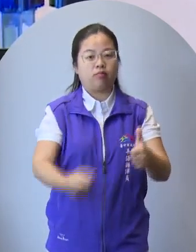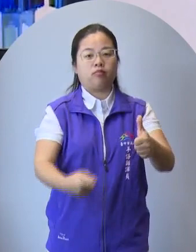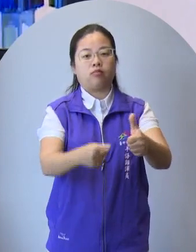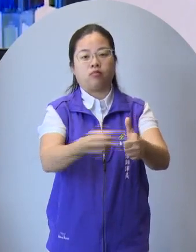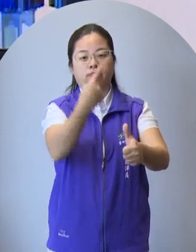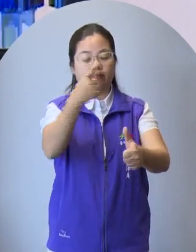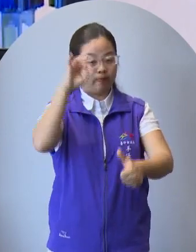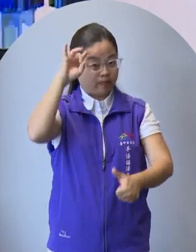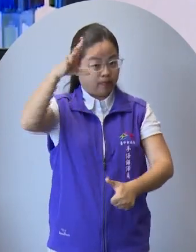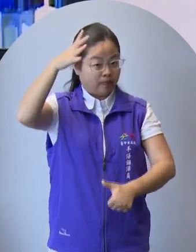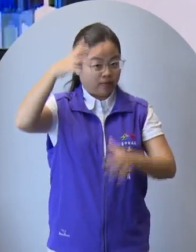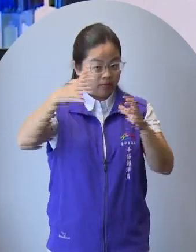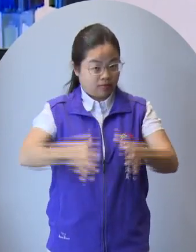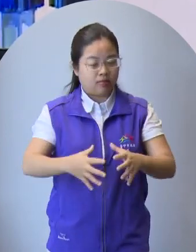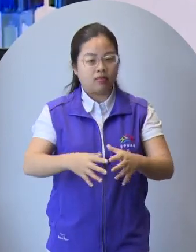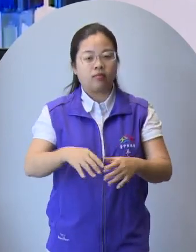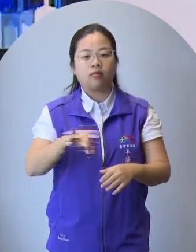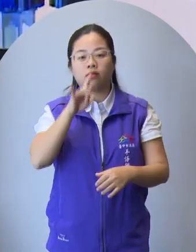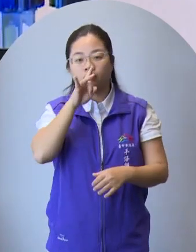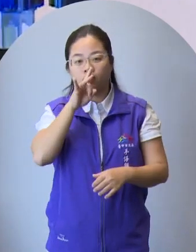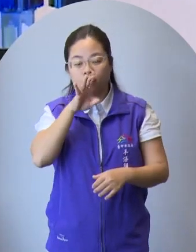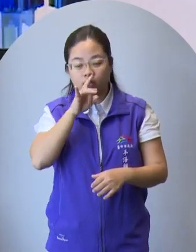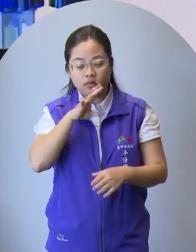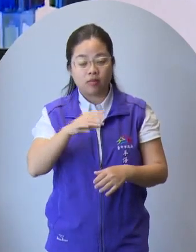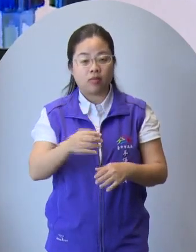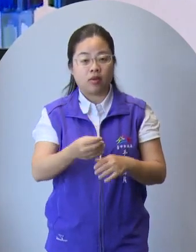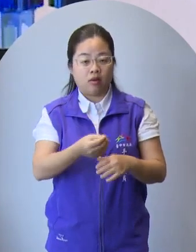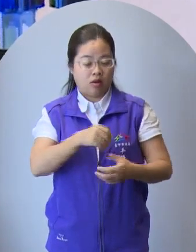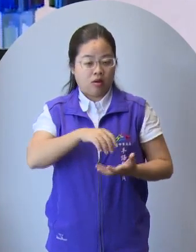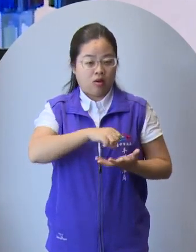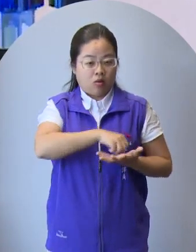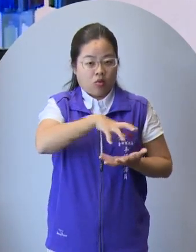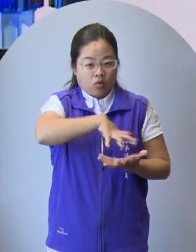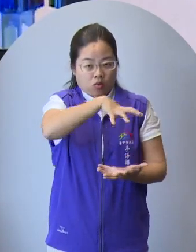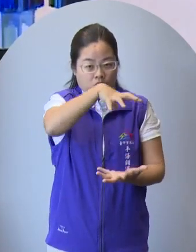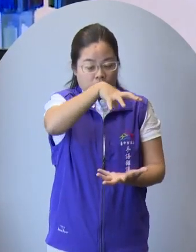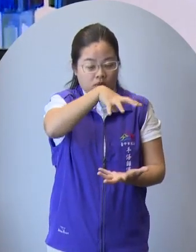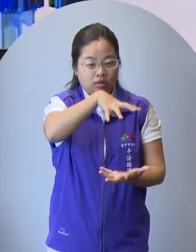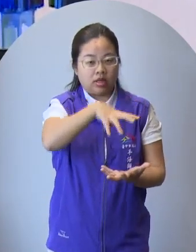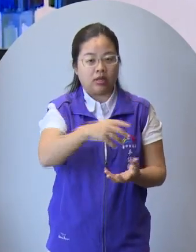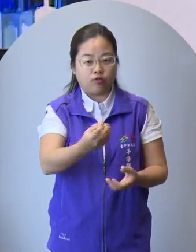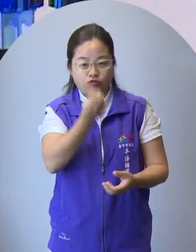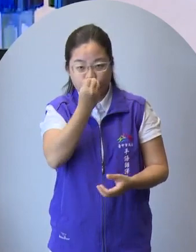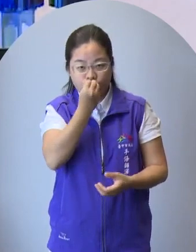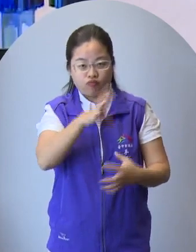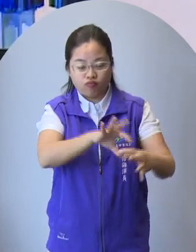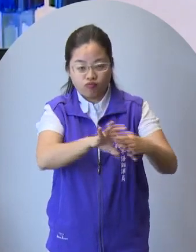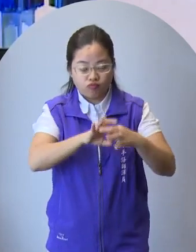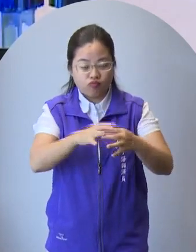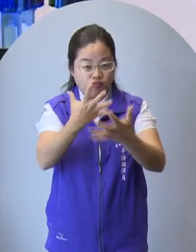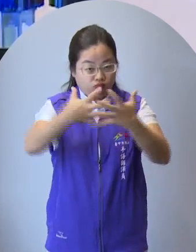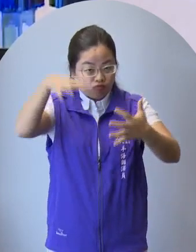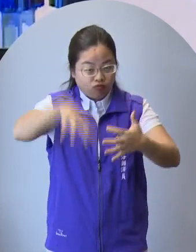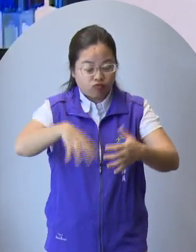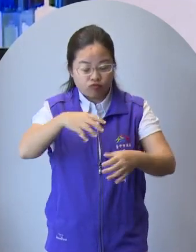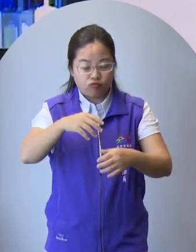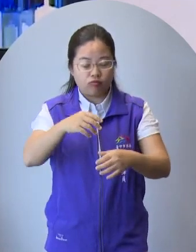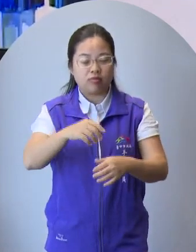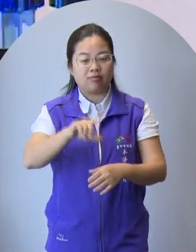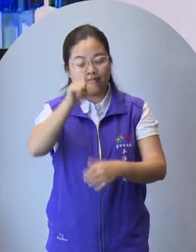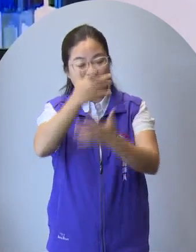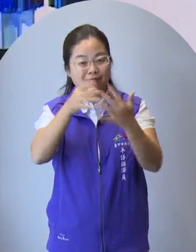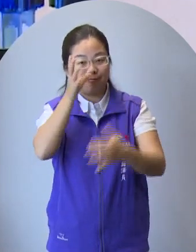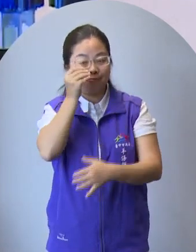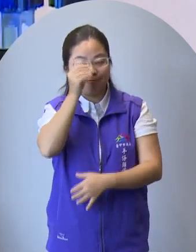有一个台中市核实食安专区的一个，在我们的这个网站里面可以找到这样一个专区